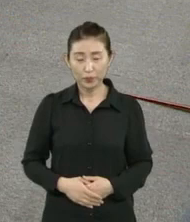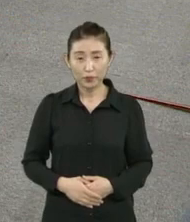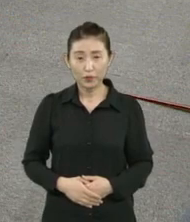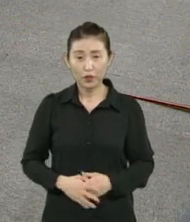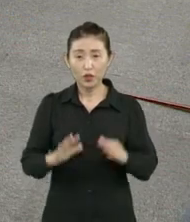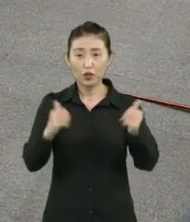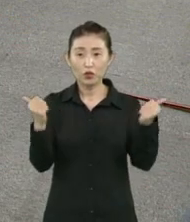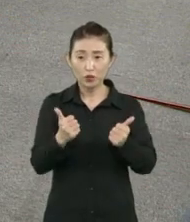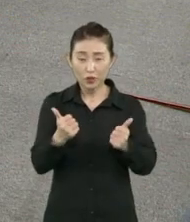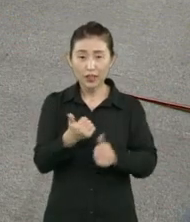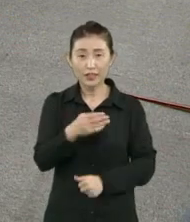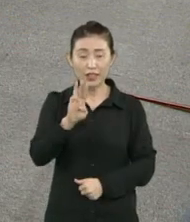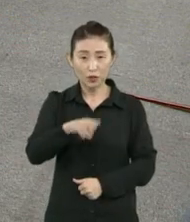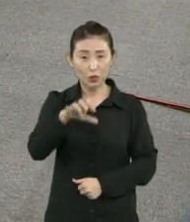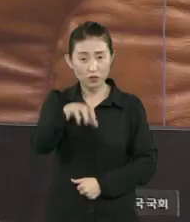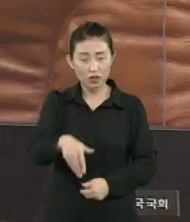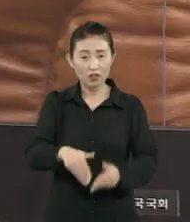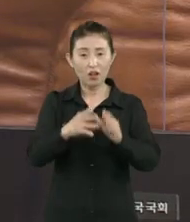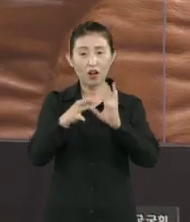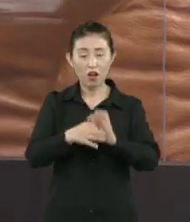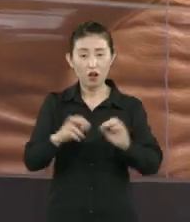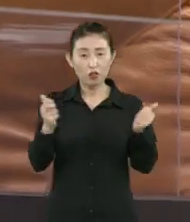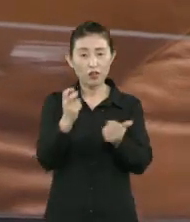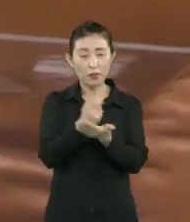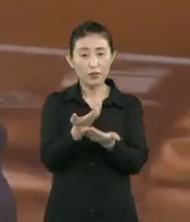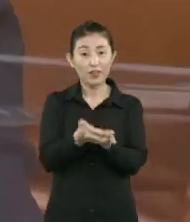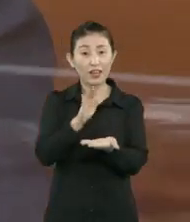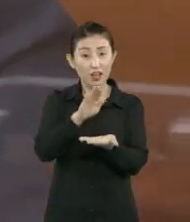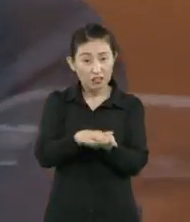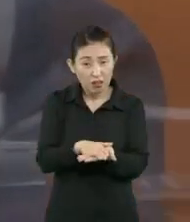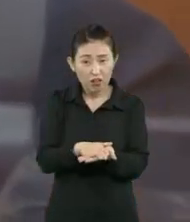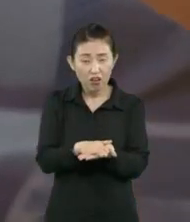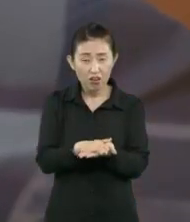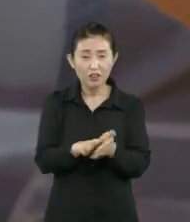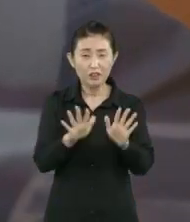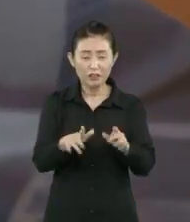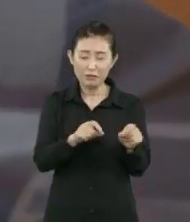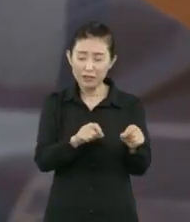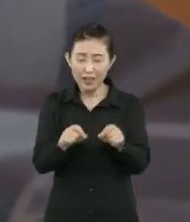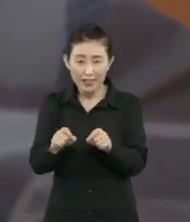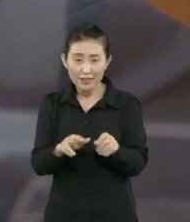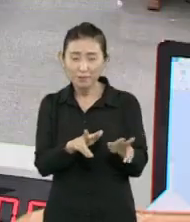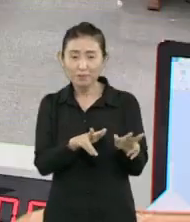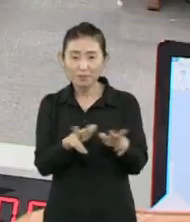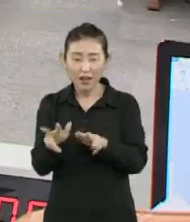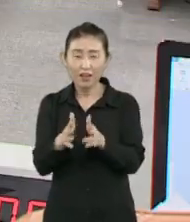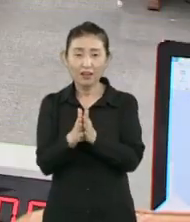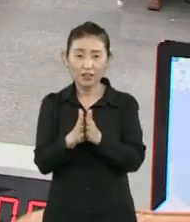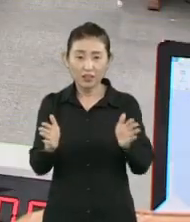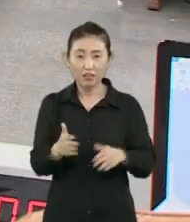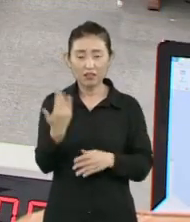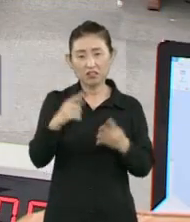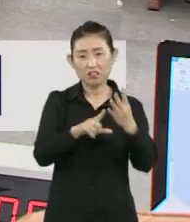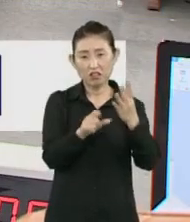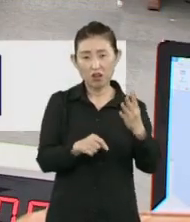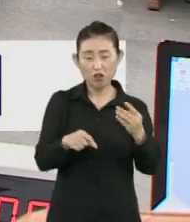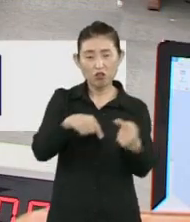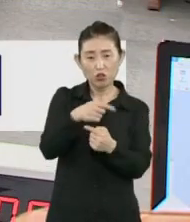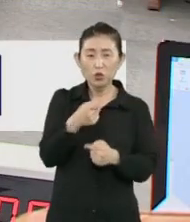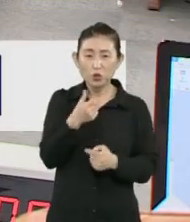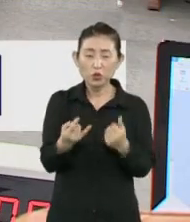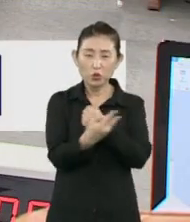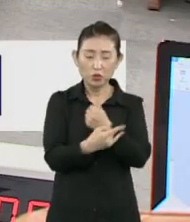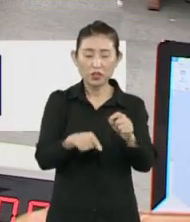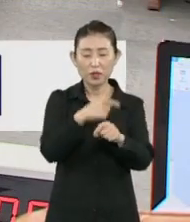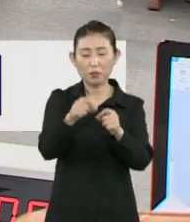국회의 최종 사당 설치를 위한 국회법 개정안 처리가 급물살을 타게 됐습니다 지난 4월 국회 운영이 소위